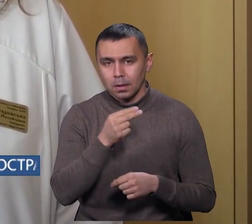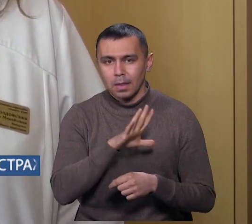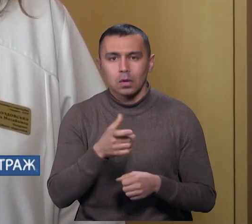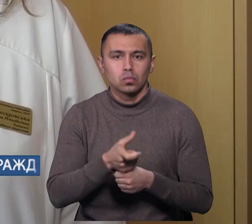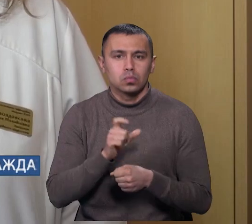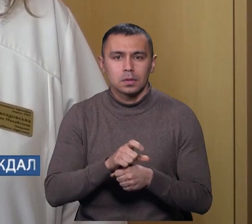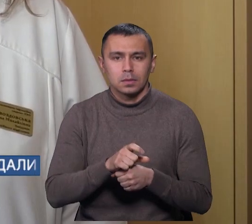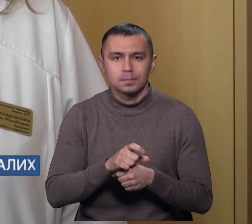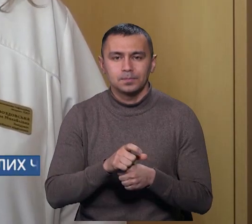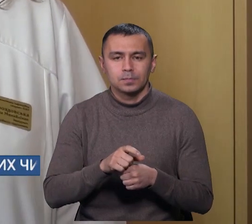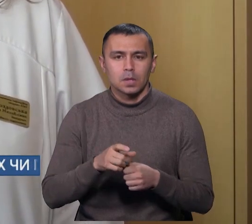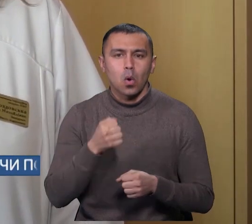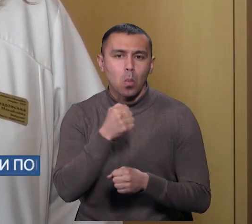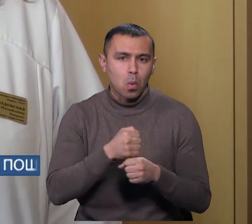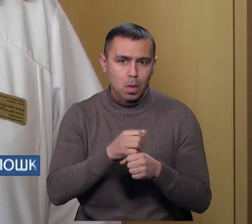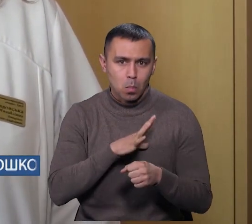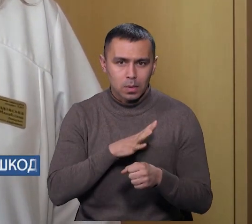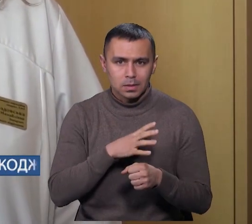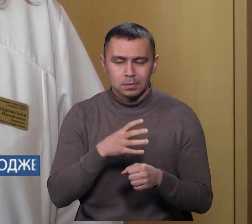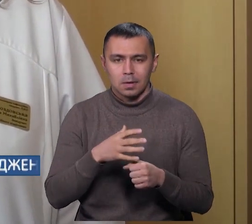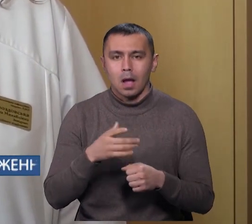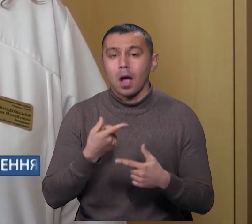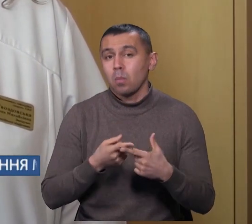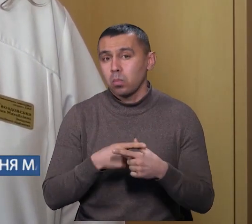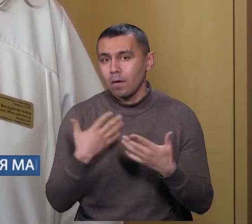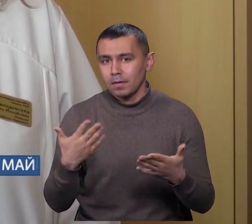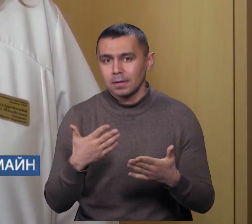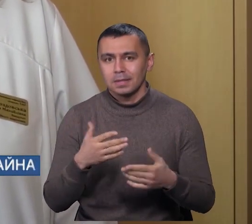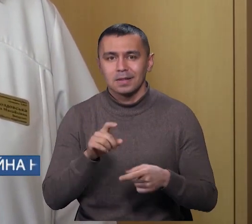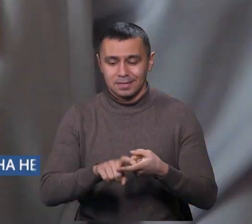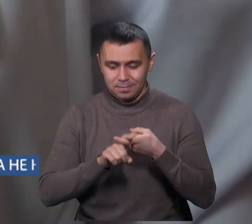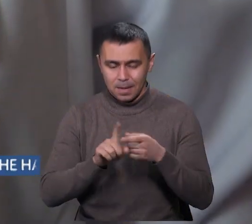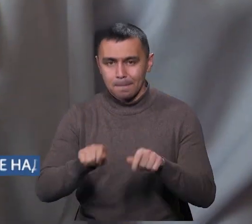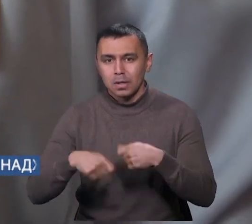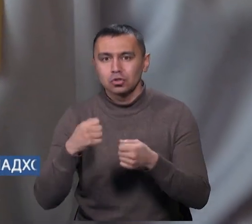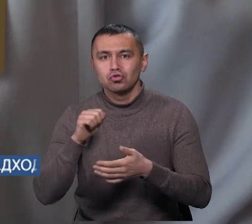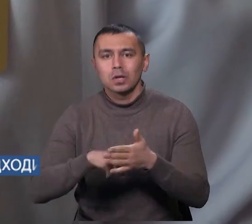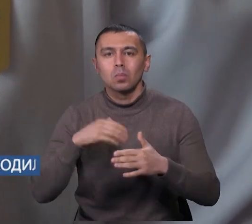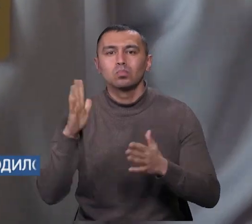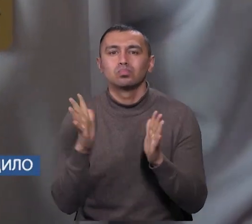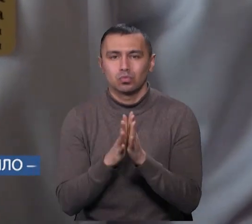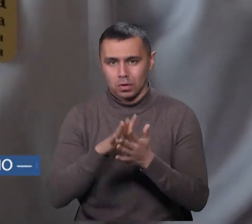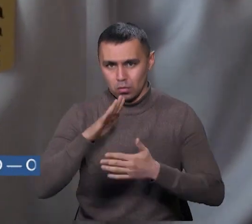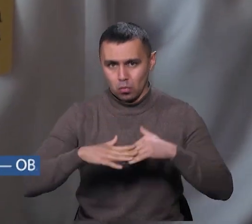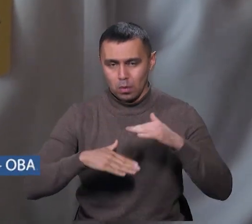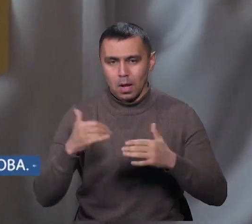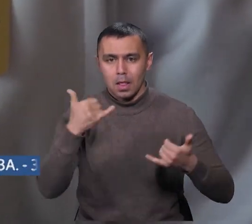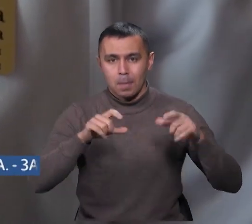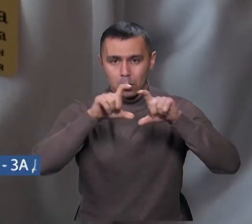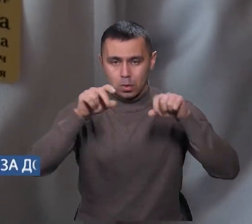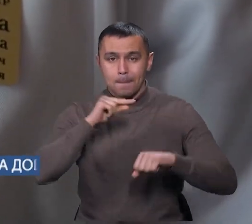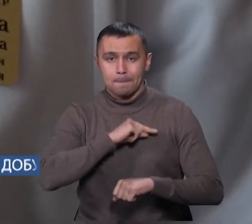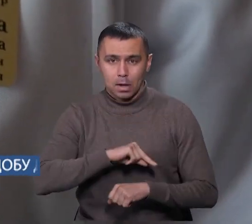недостатньо термічно оброблені були, або ж сальмонельоз передається через брудні руки. Лабораторія працює з